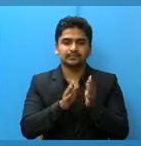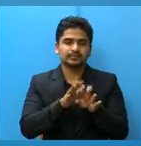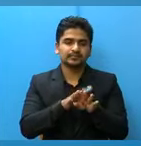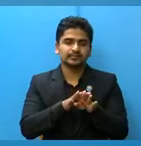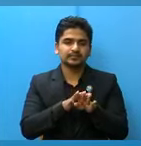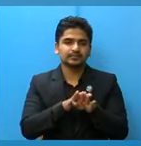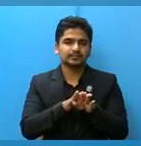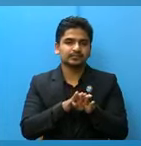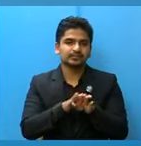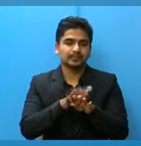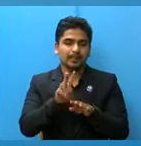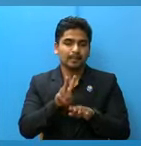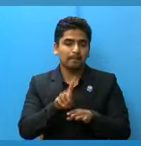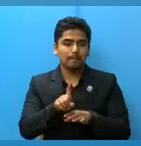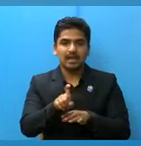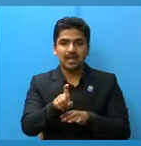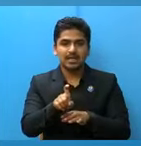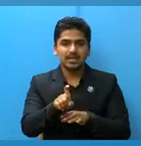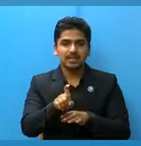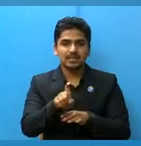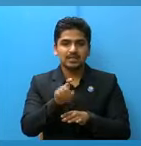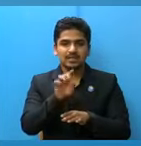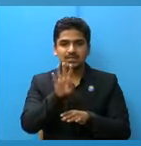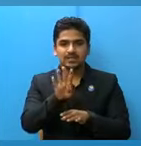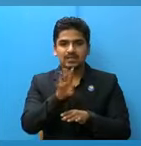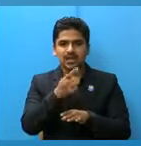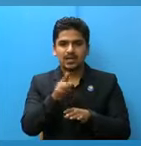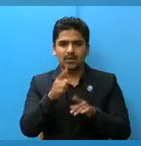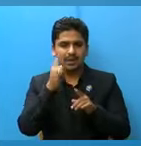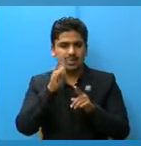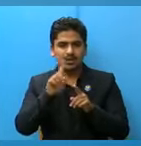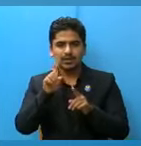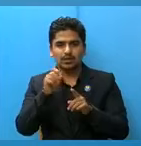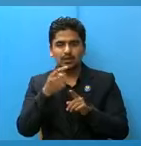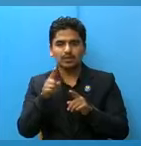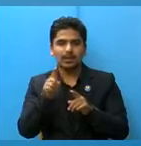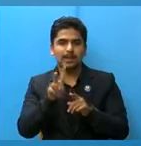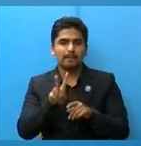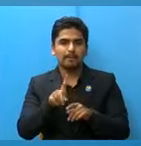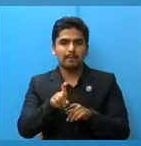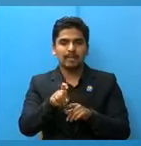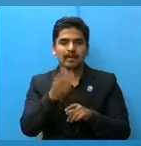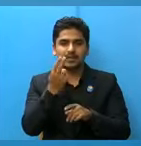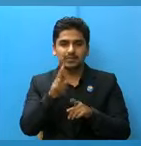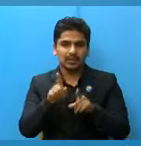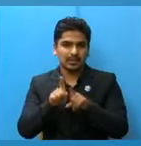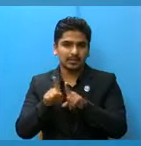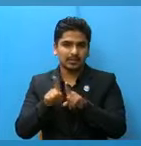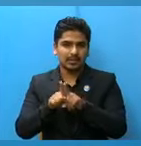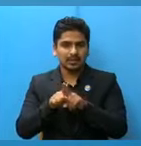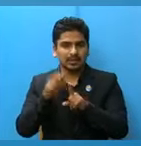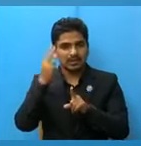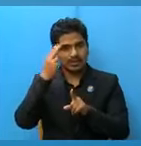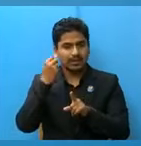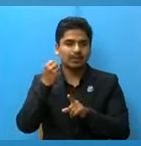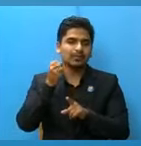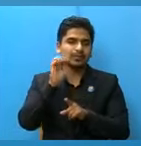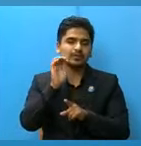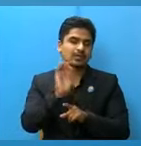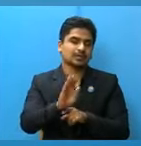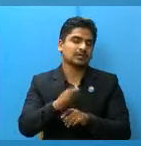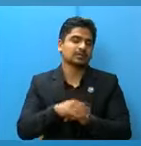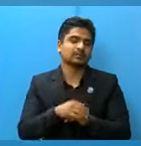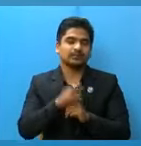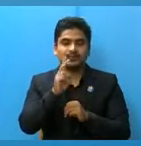भायरस चाहर लोड़ा देकी दासोड अशवन भायरस भायपनी डिटेक्शन गरना सगे नेच छ